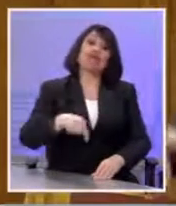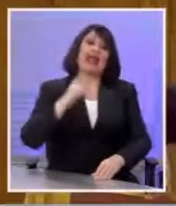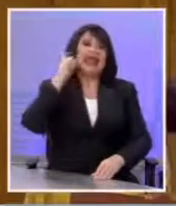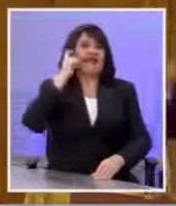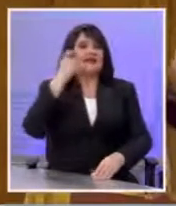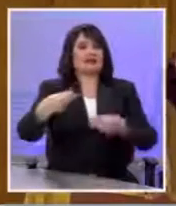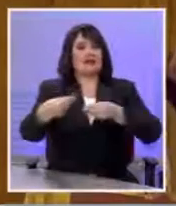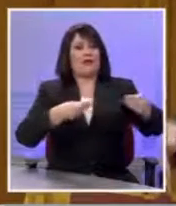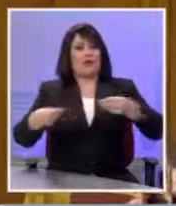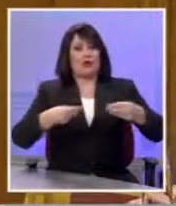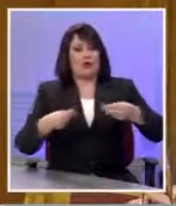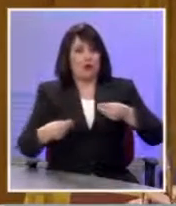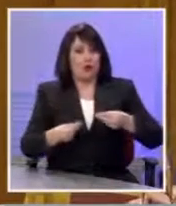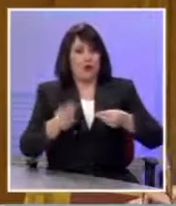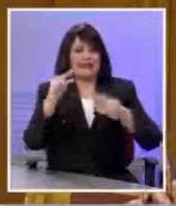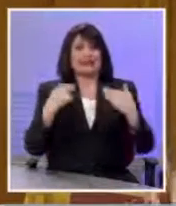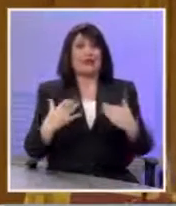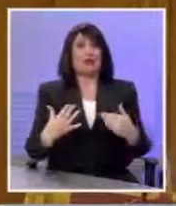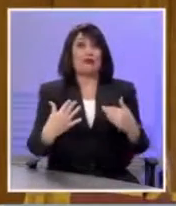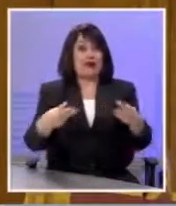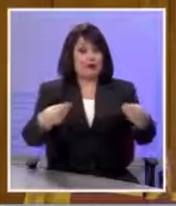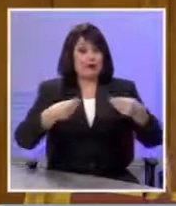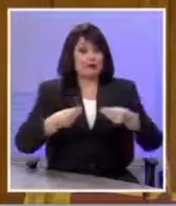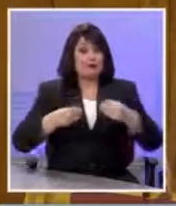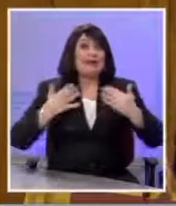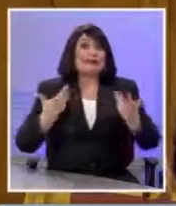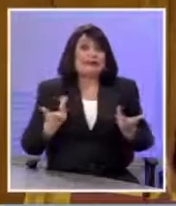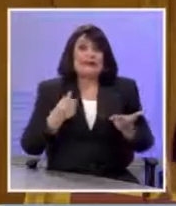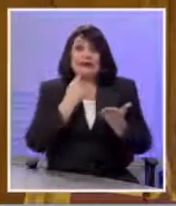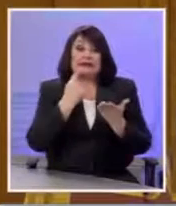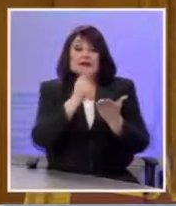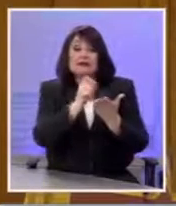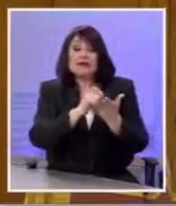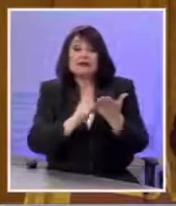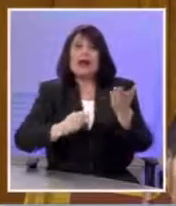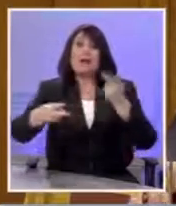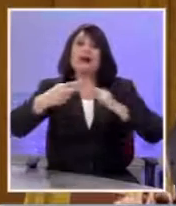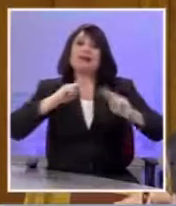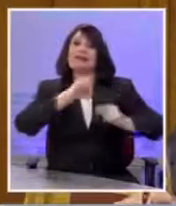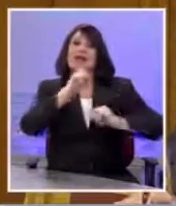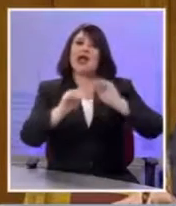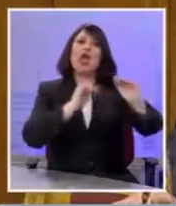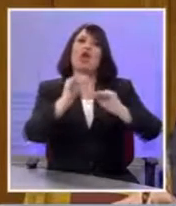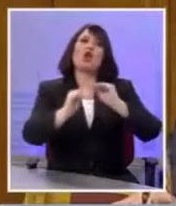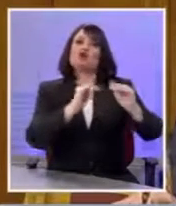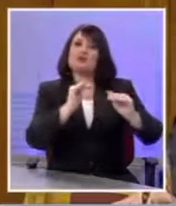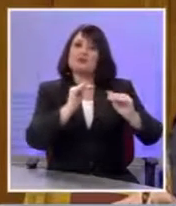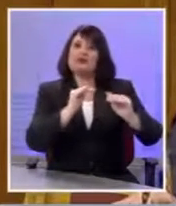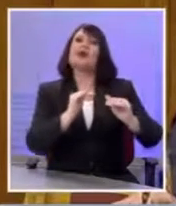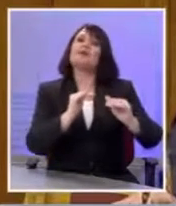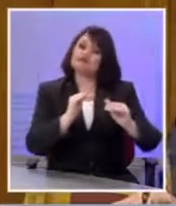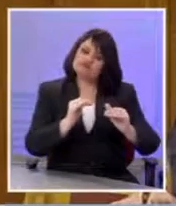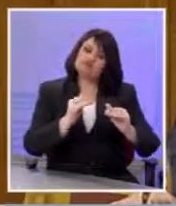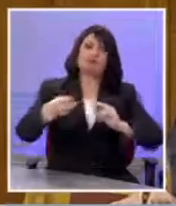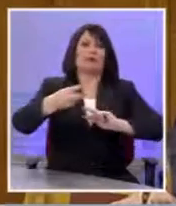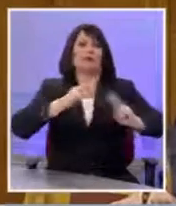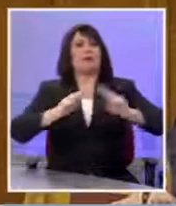κάθε θεσμός από τη δική του οπτική γωνία, με τις οποίες να απαντούν σε όλα τα ερωτήματα που έχετε θέσει, με ερωτήσεις ή με άλλο